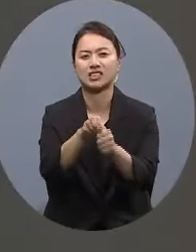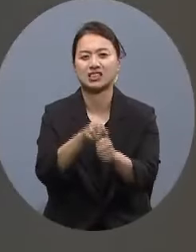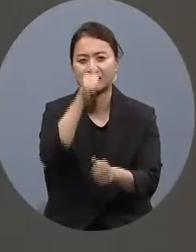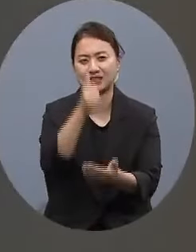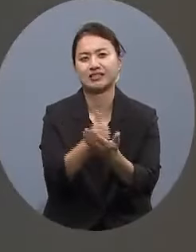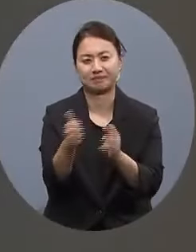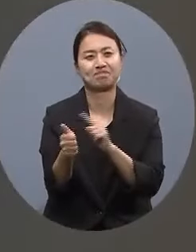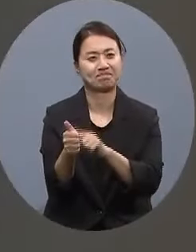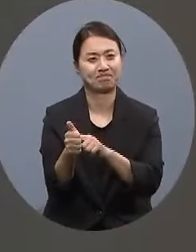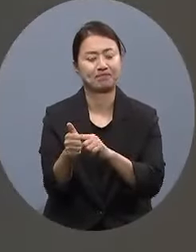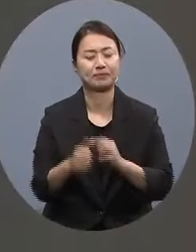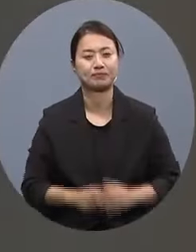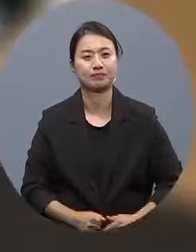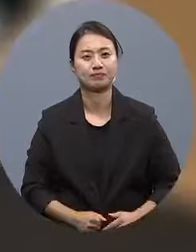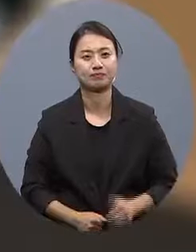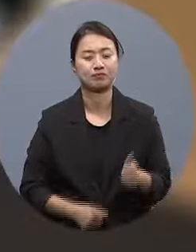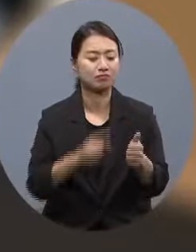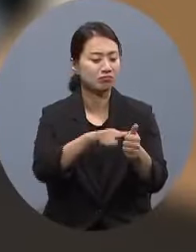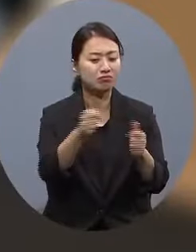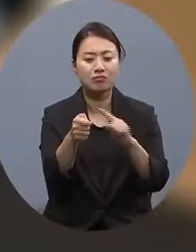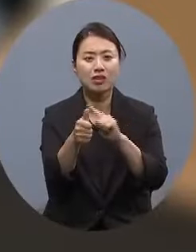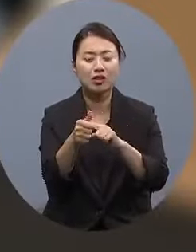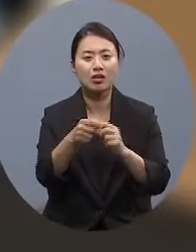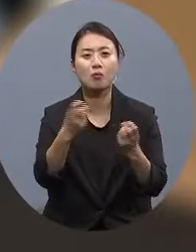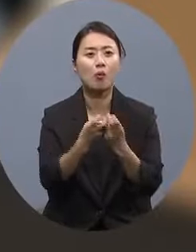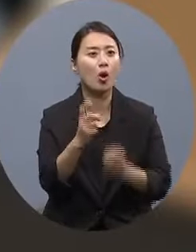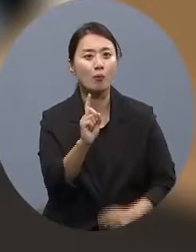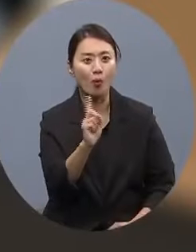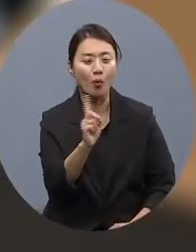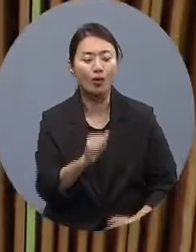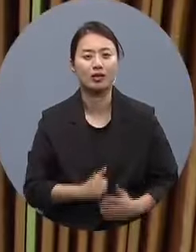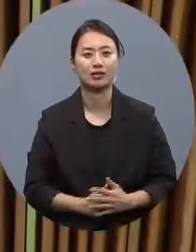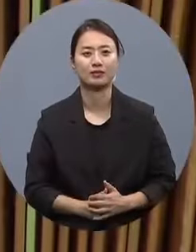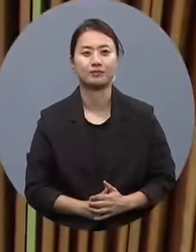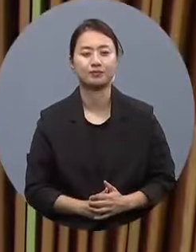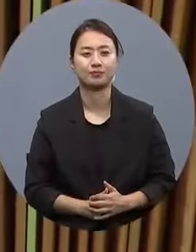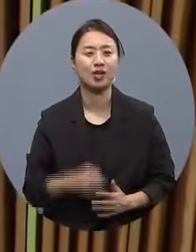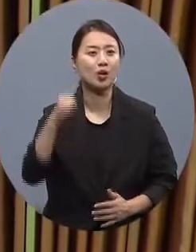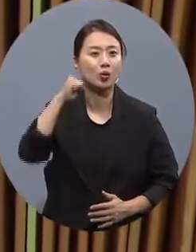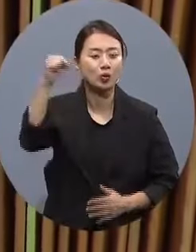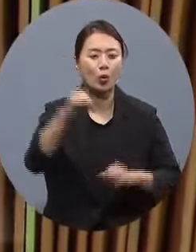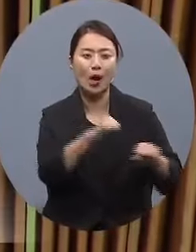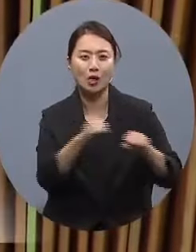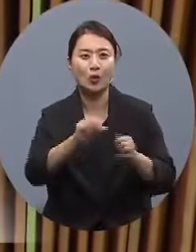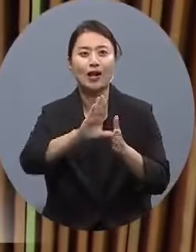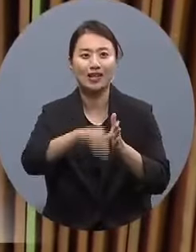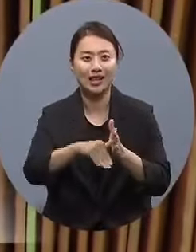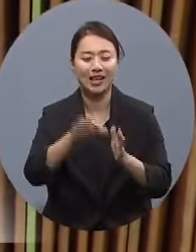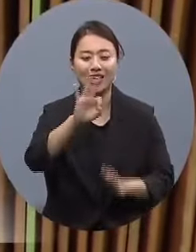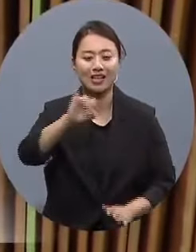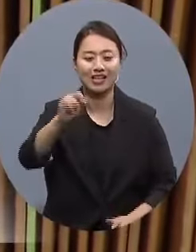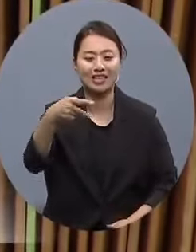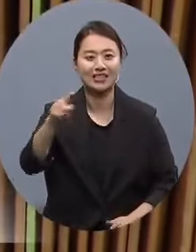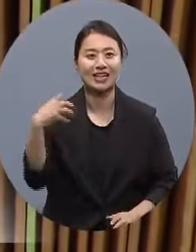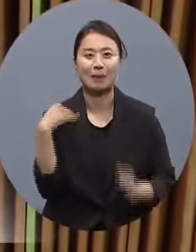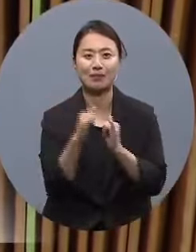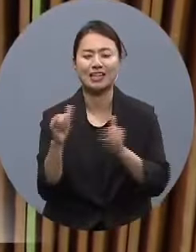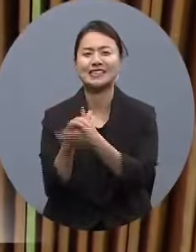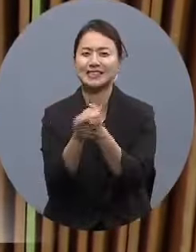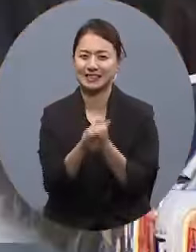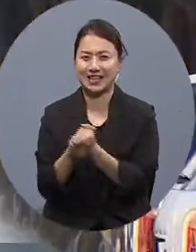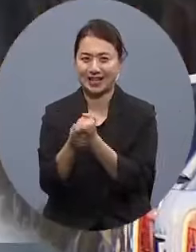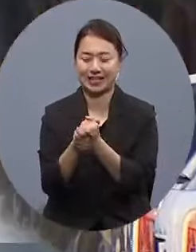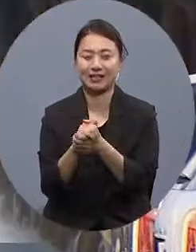혐의로 경찰수사를 받았습니다 이들의 수법은 간단했습니다 노조 활동을 하며 친해진 회사 인사 담당자와 노조